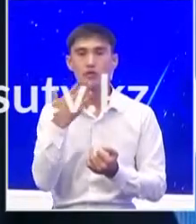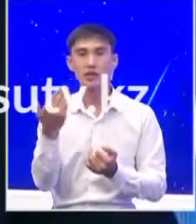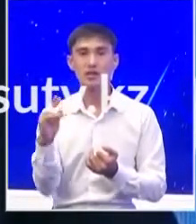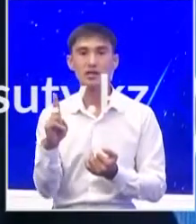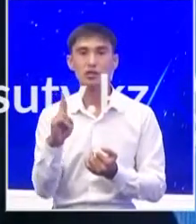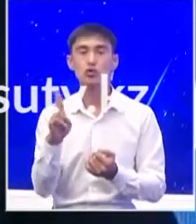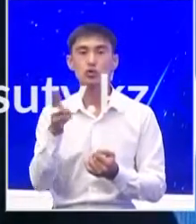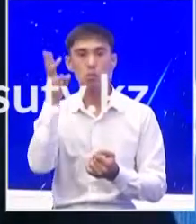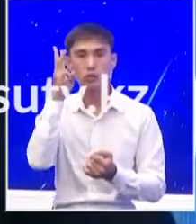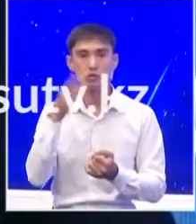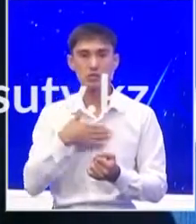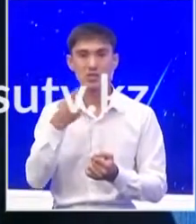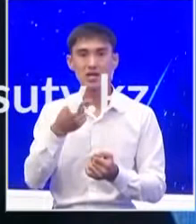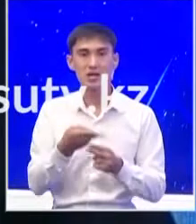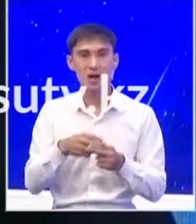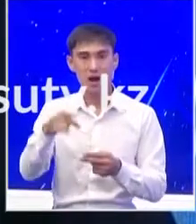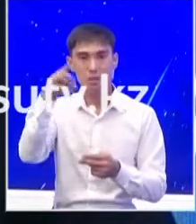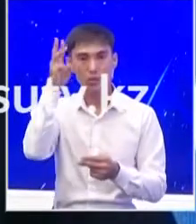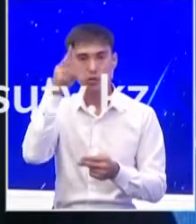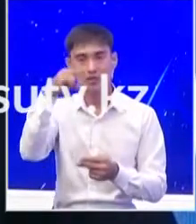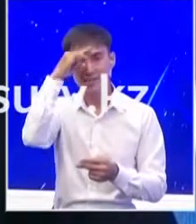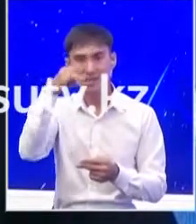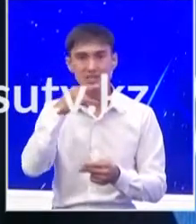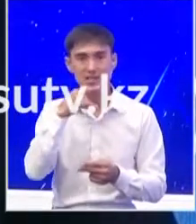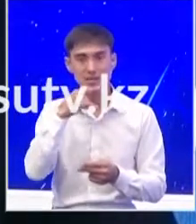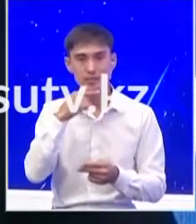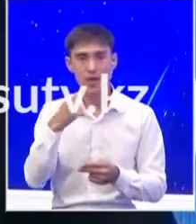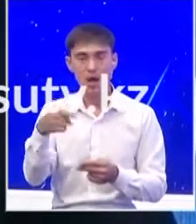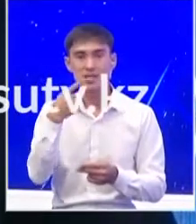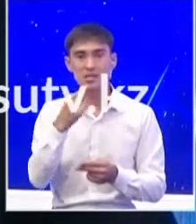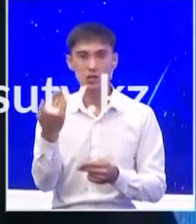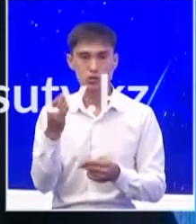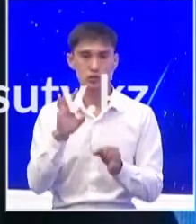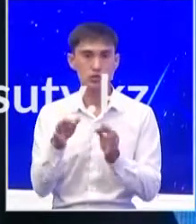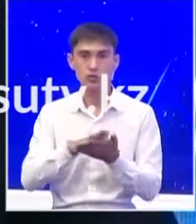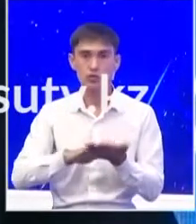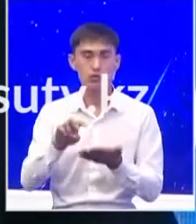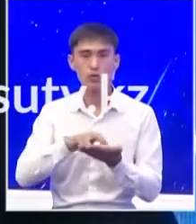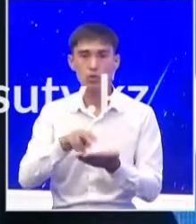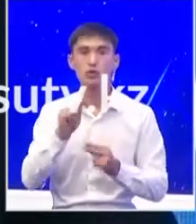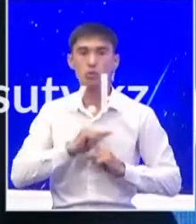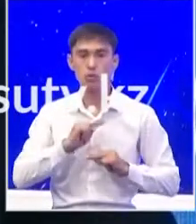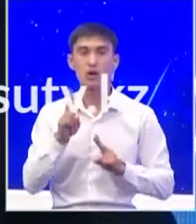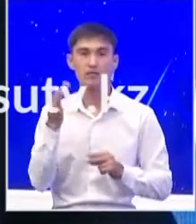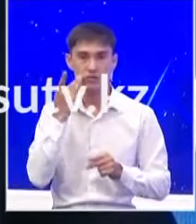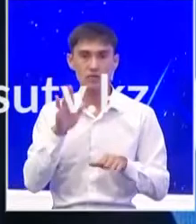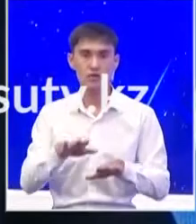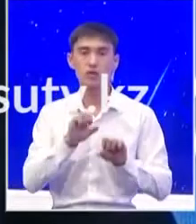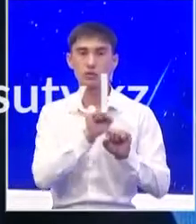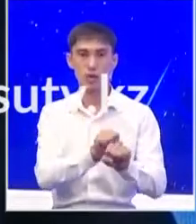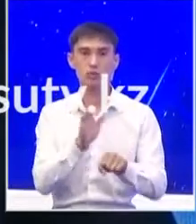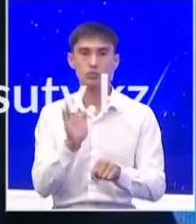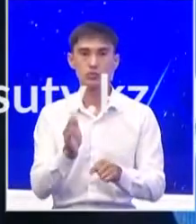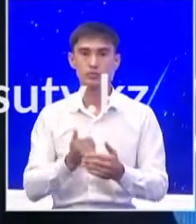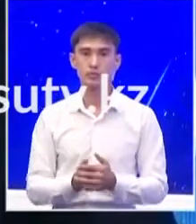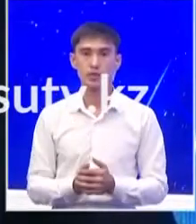такие, что за посольство. Мы сказали, что это посольство Казахстана. Они сказали, все, ничего не бойтесь, работайте, как работали, вы находитесь под нашей